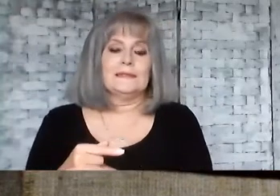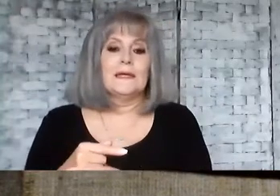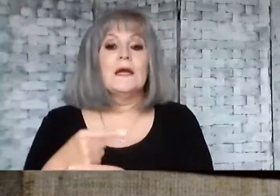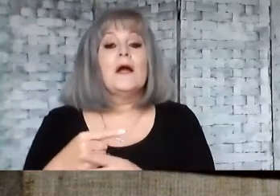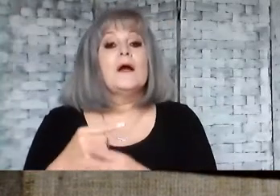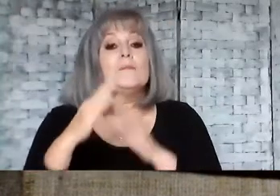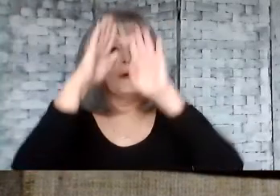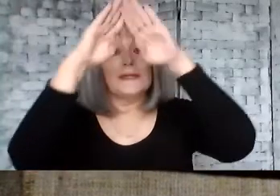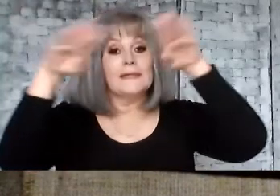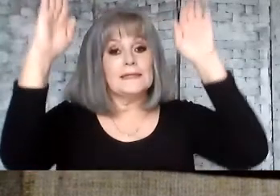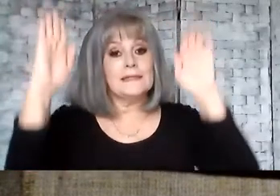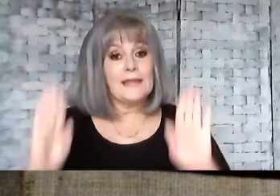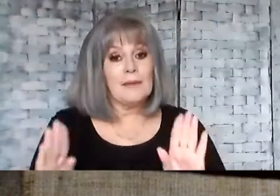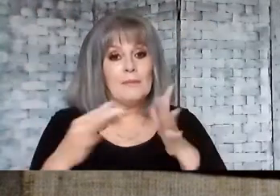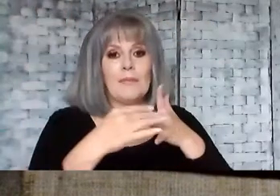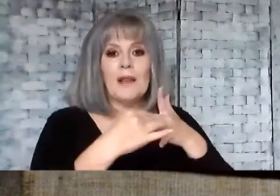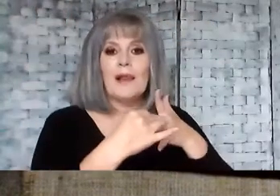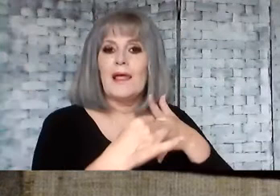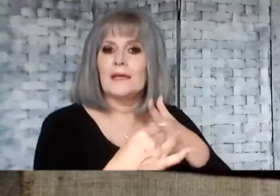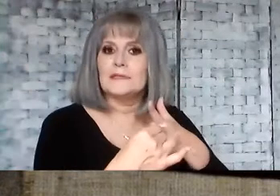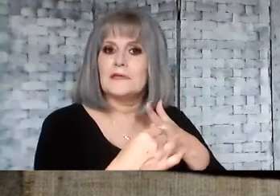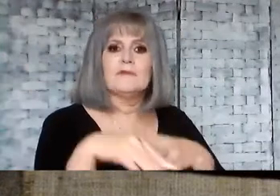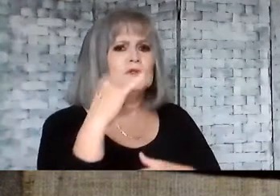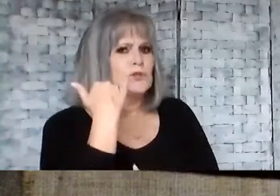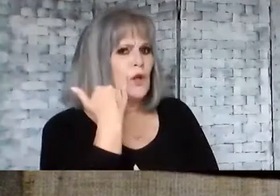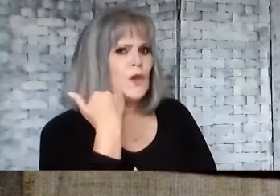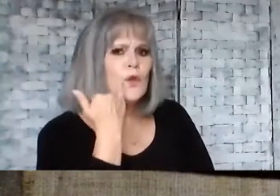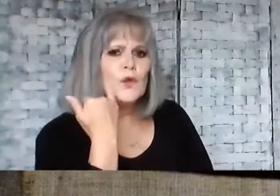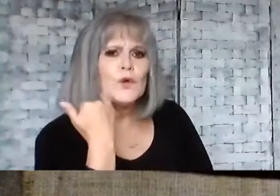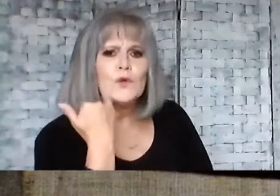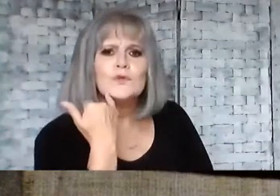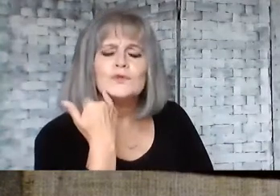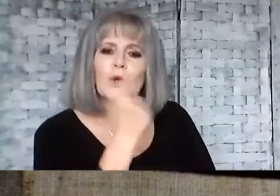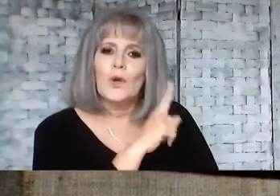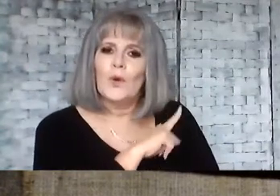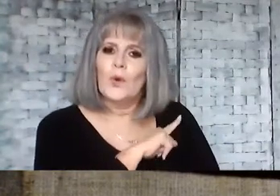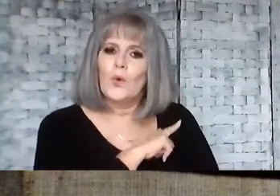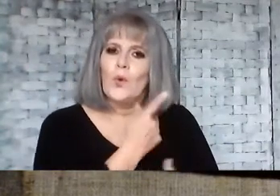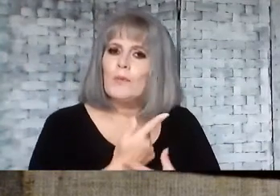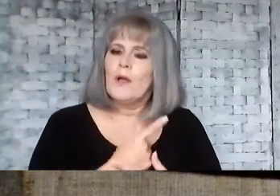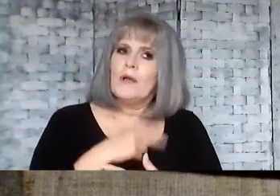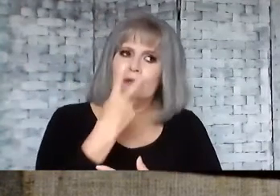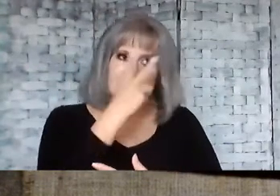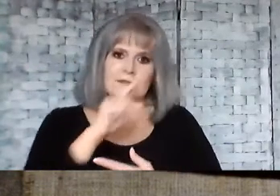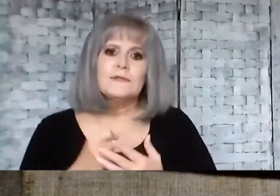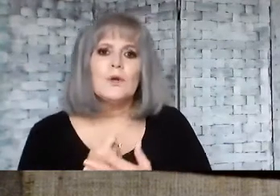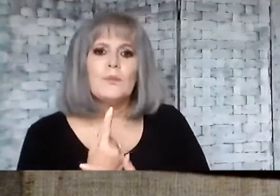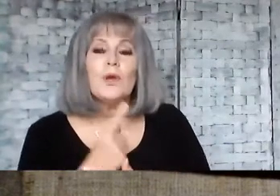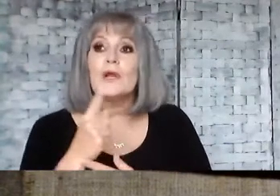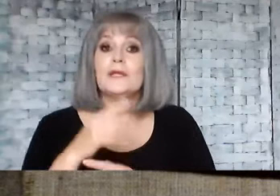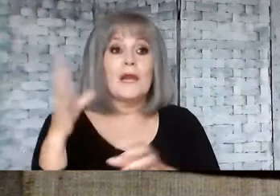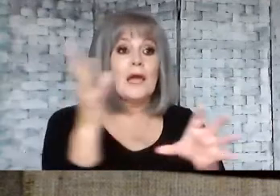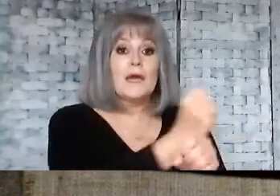en die tempelleiers van dit hoor, was hulle gevul met jaloesie. en hulle die apostels gegryp en in die tronk laat